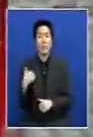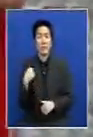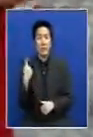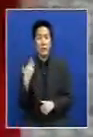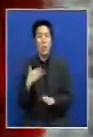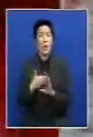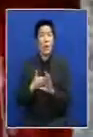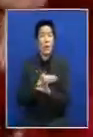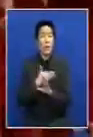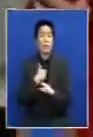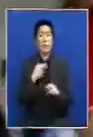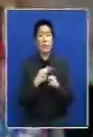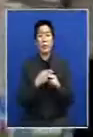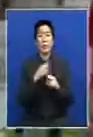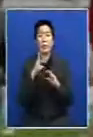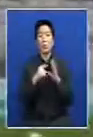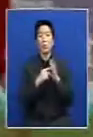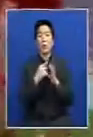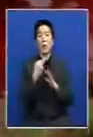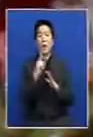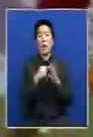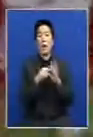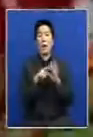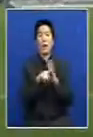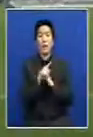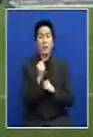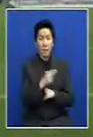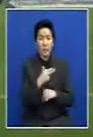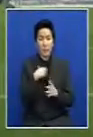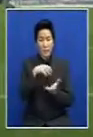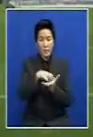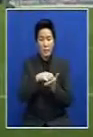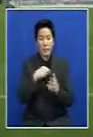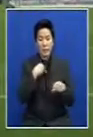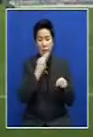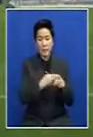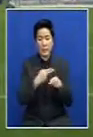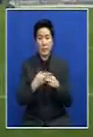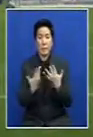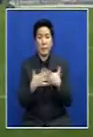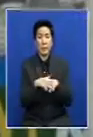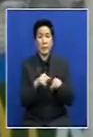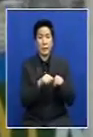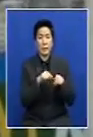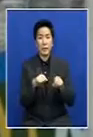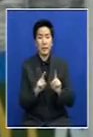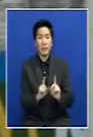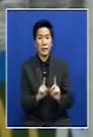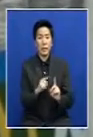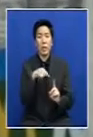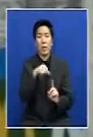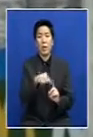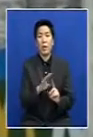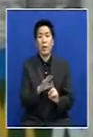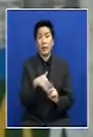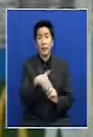กองหลังมีโรดันชูฮัสนะครับจับคู่กับริชาร์ดคุสมิสนะครับดันกลางมีโซซันเกรานะครับประสานงานกับอดัมนาจีส่วนแนว